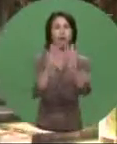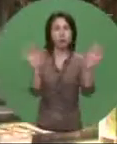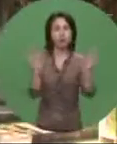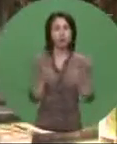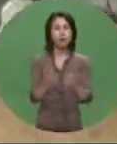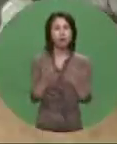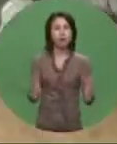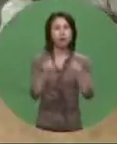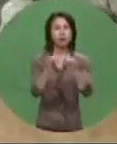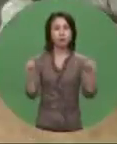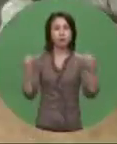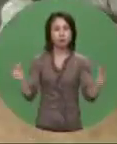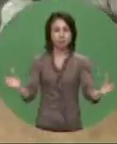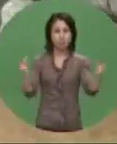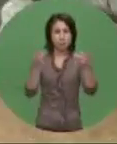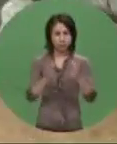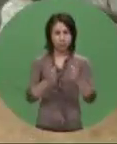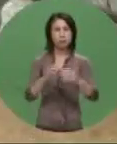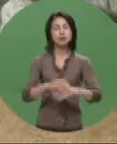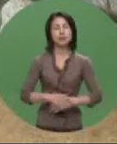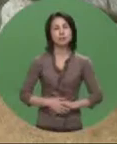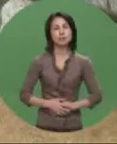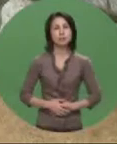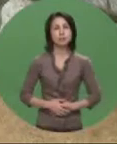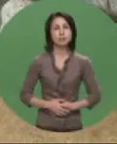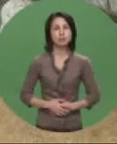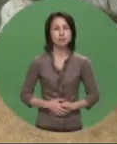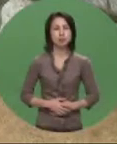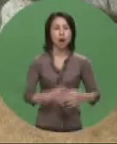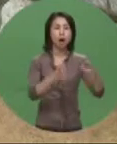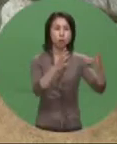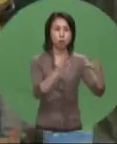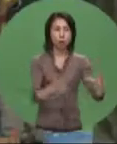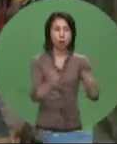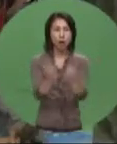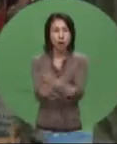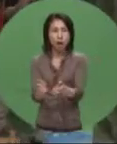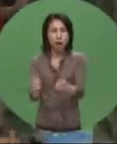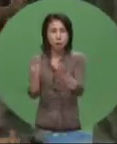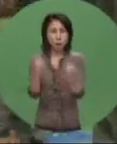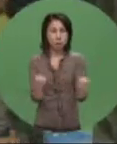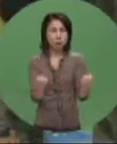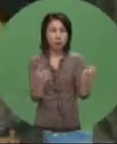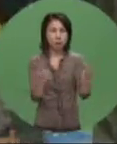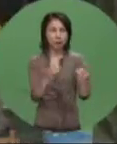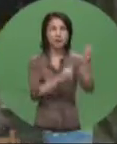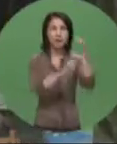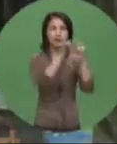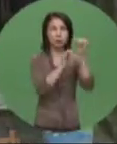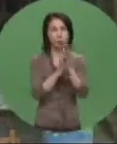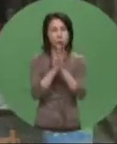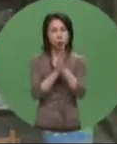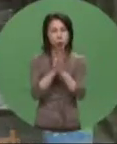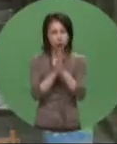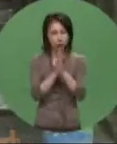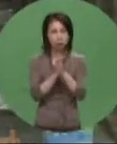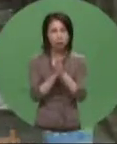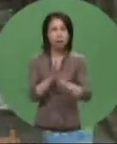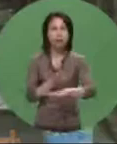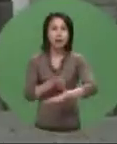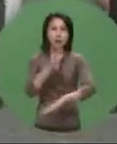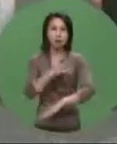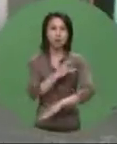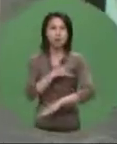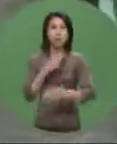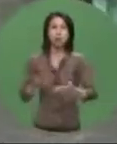拝者でにぎわいました。灯籠やカップの火で先祖を弔い、感謝の気持ちを届けよう